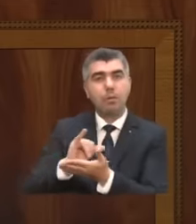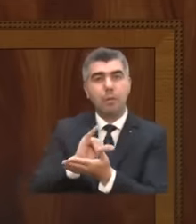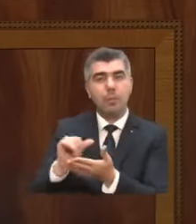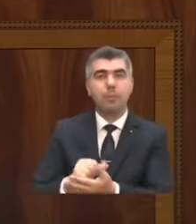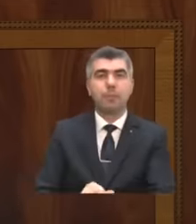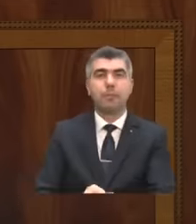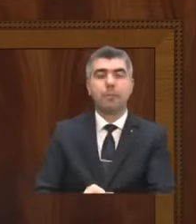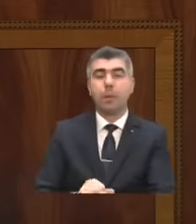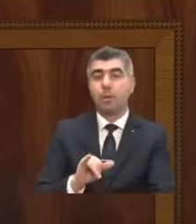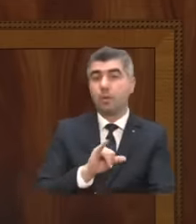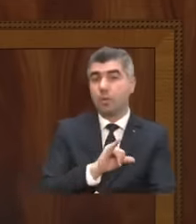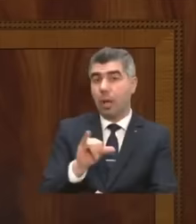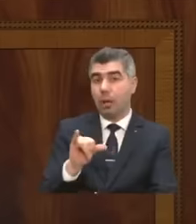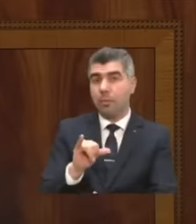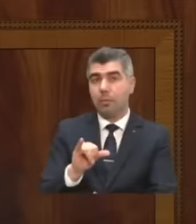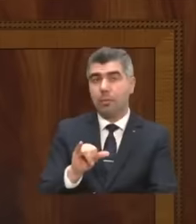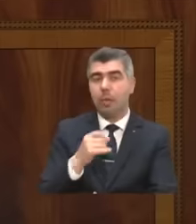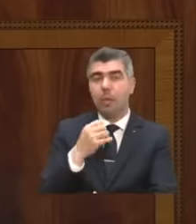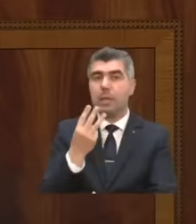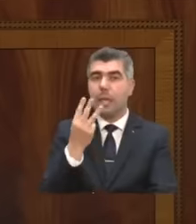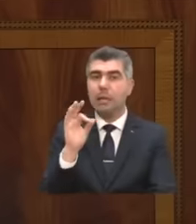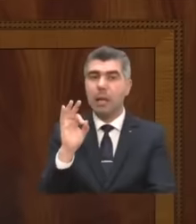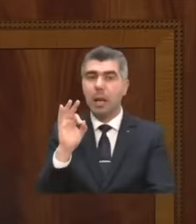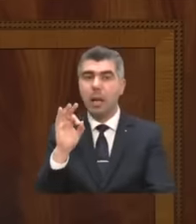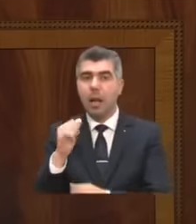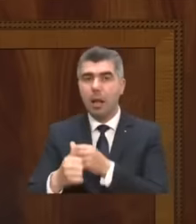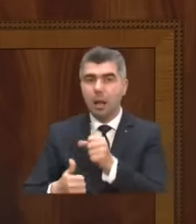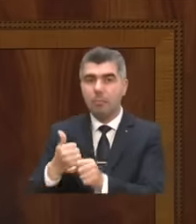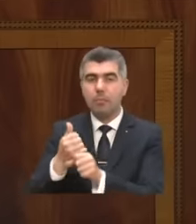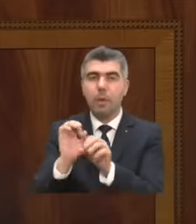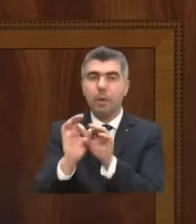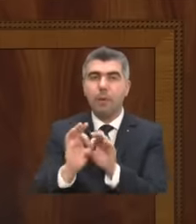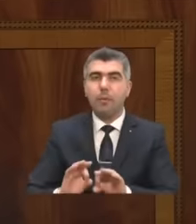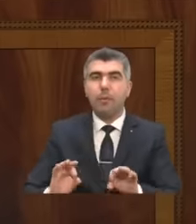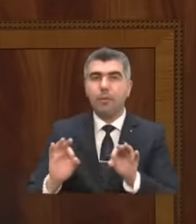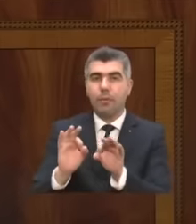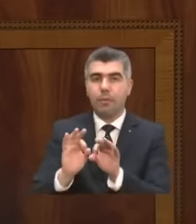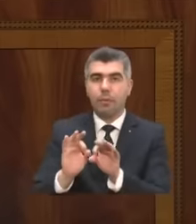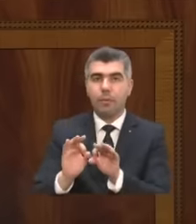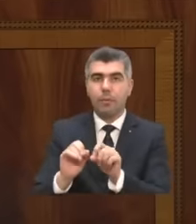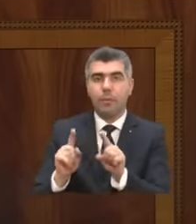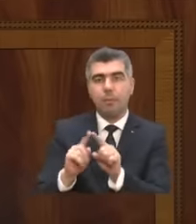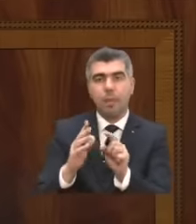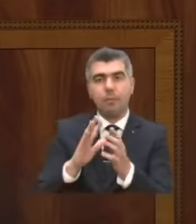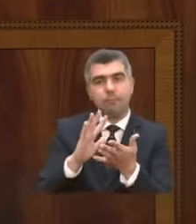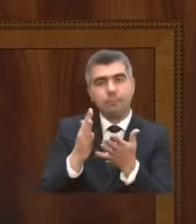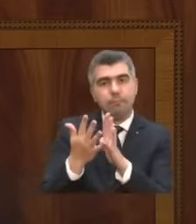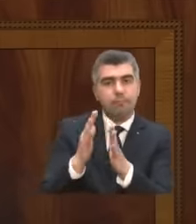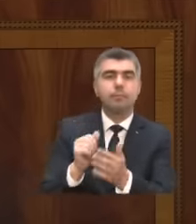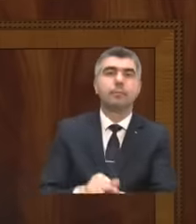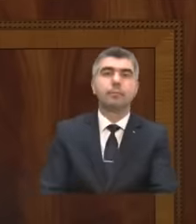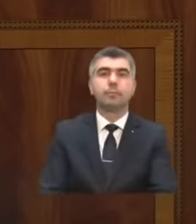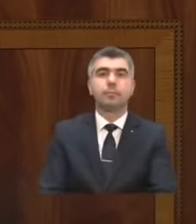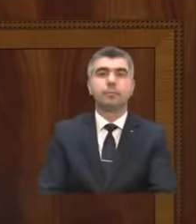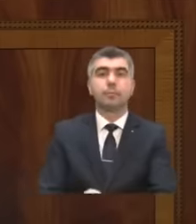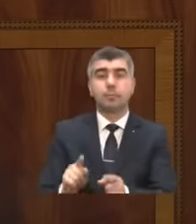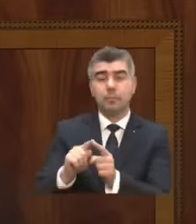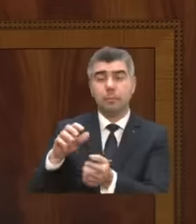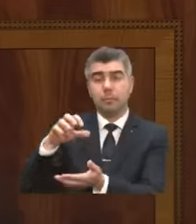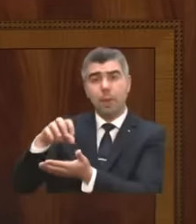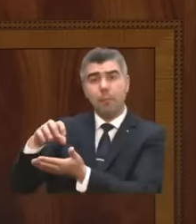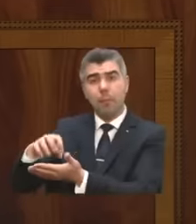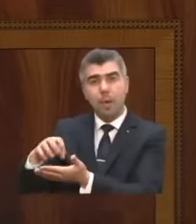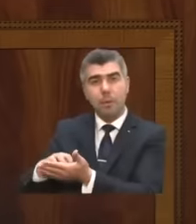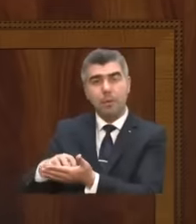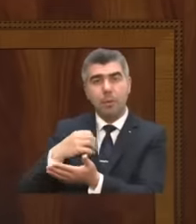دابا السن طار ما بقاش التسقيف. دابا هذه كيفاش غادي بعدين غادي نفسروا هذا التناقض المغاربة. والغريب أنه في بعض المناطق